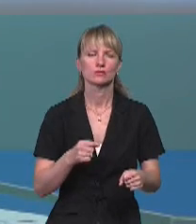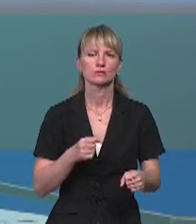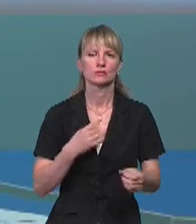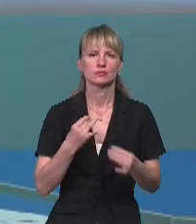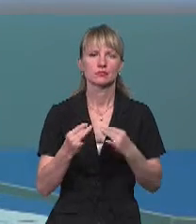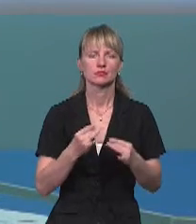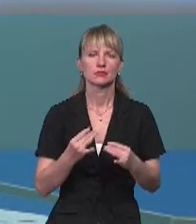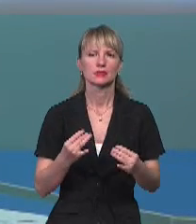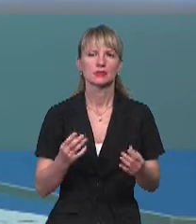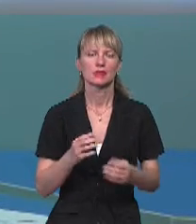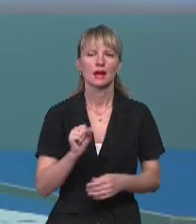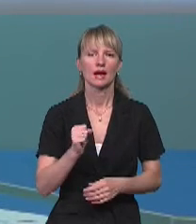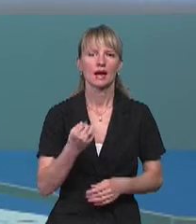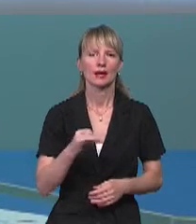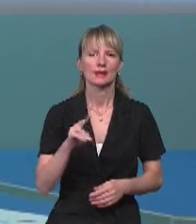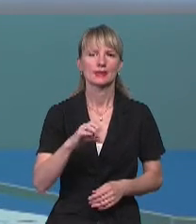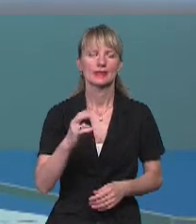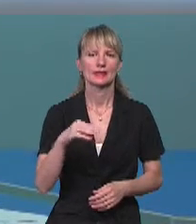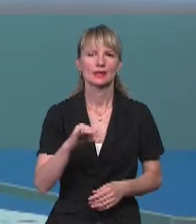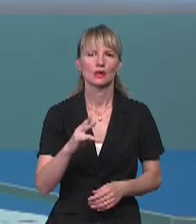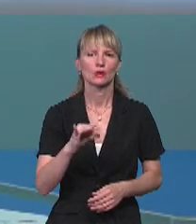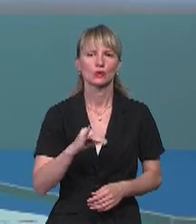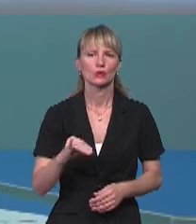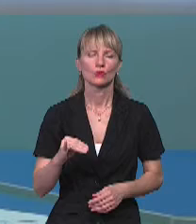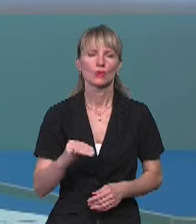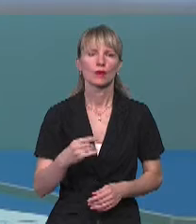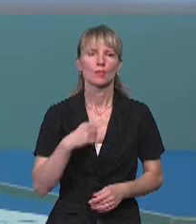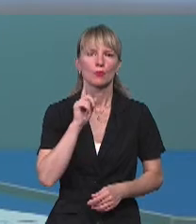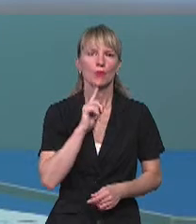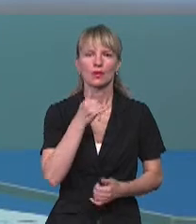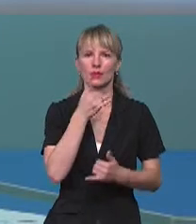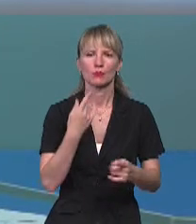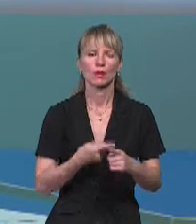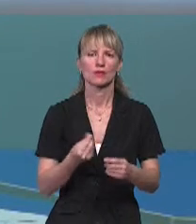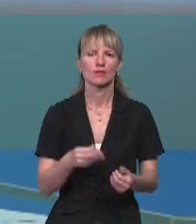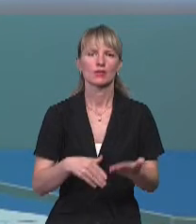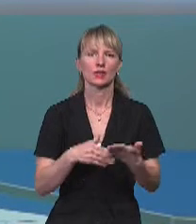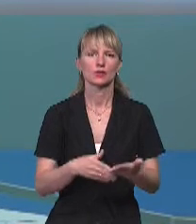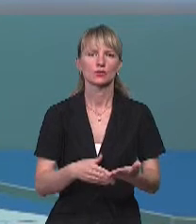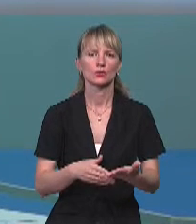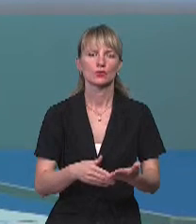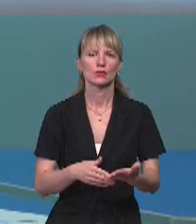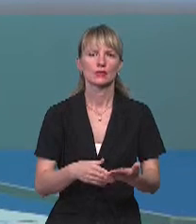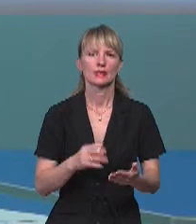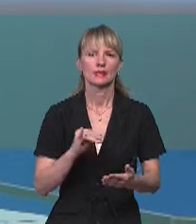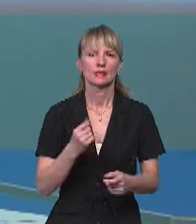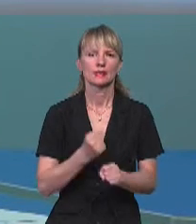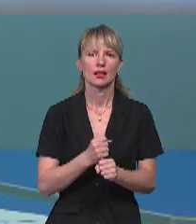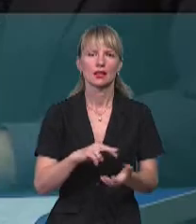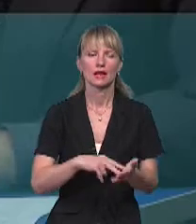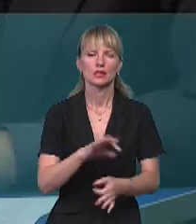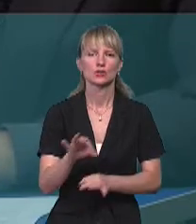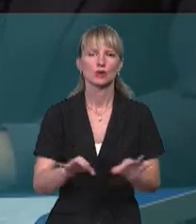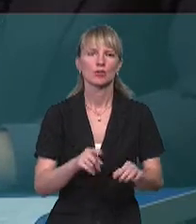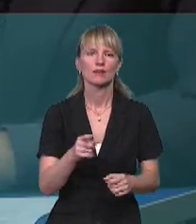з айдентикою, з якимись слоганами, але поки що ми не можемо це анонсувати, це все на стадії розробки. Ви